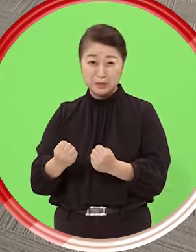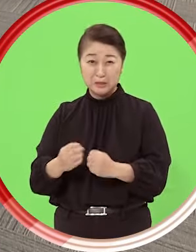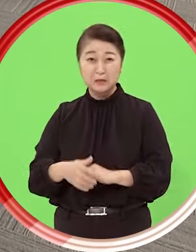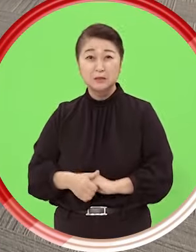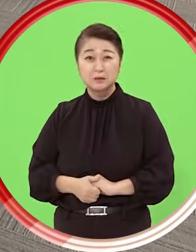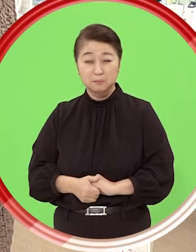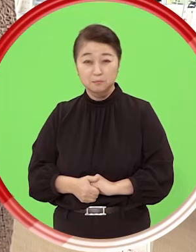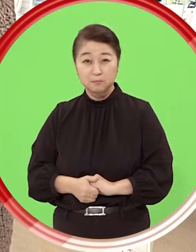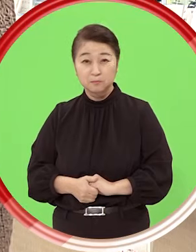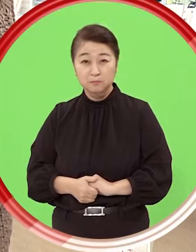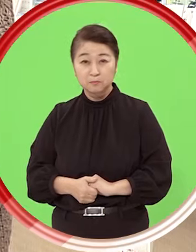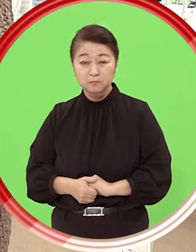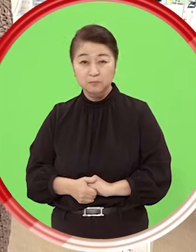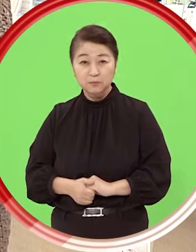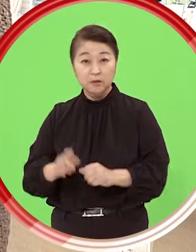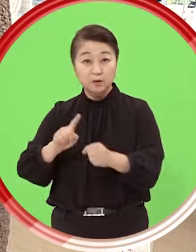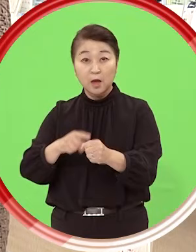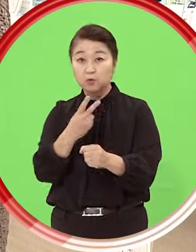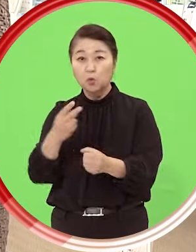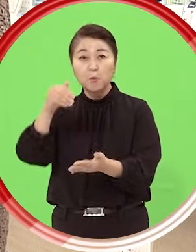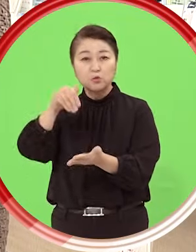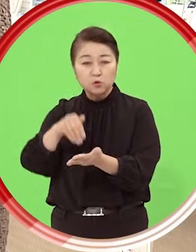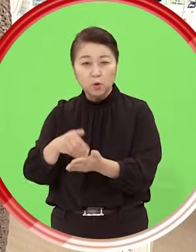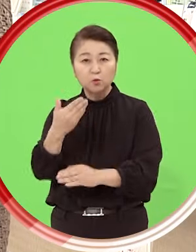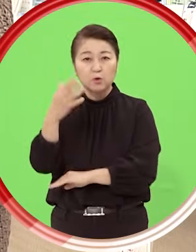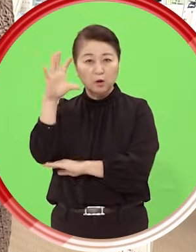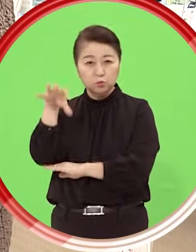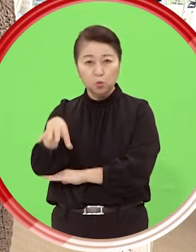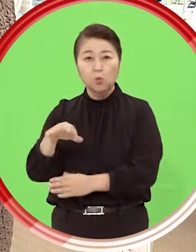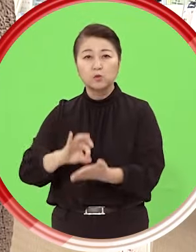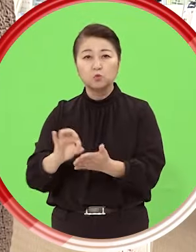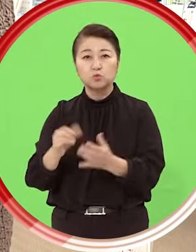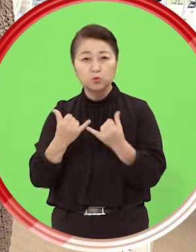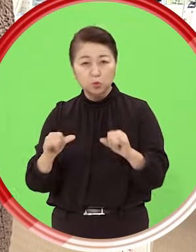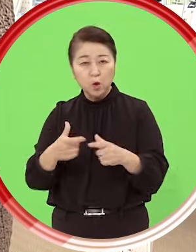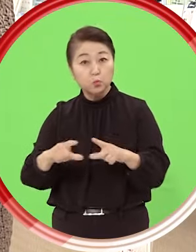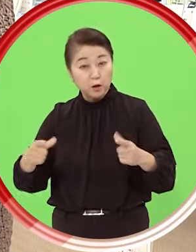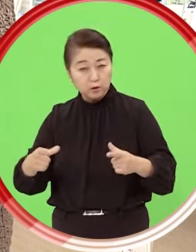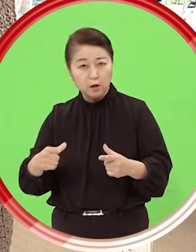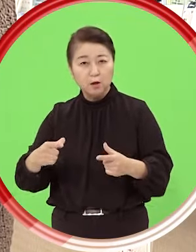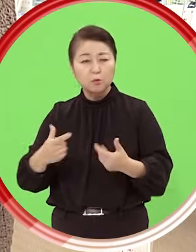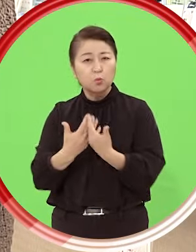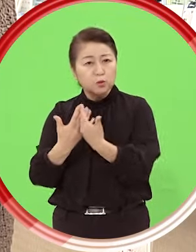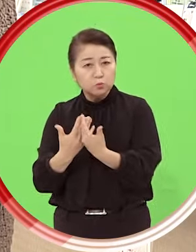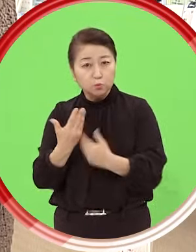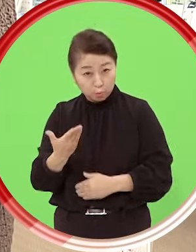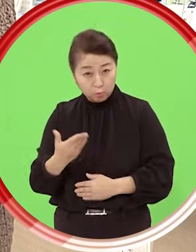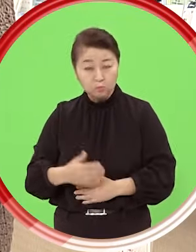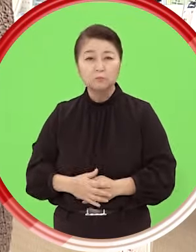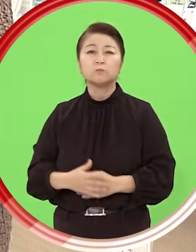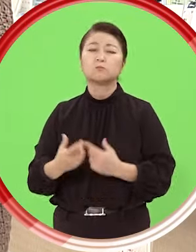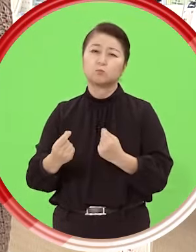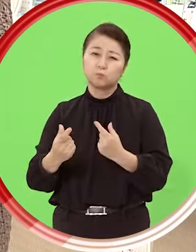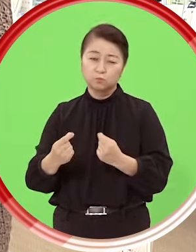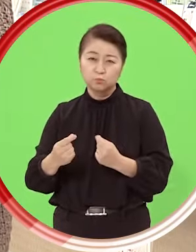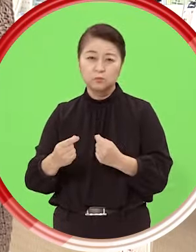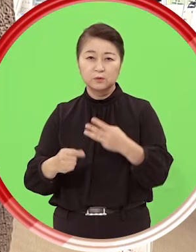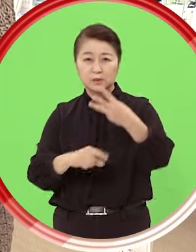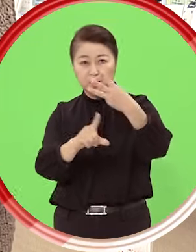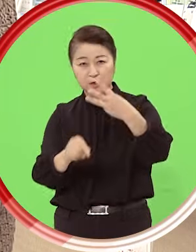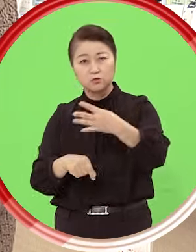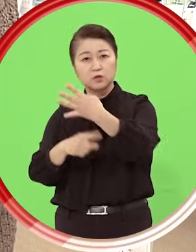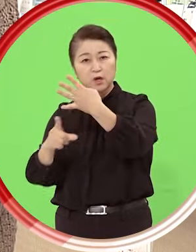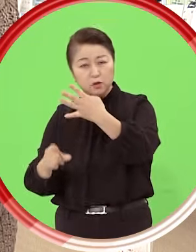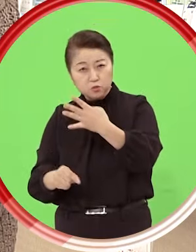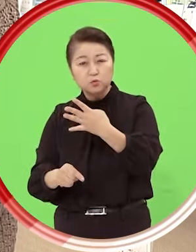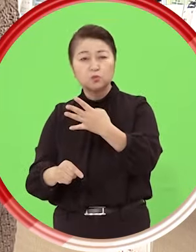だ。年度末には区役所を利用する人が増えて混雑しますか？ はい、3月下旬から4月上旬